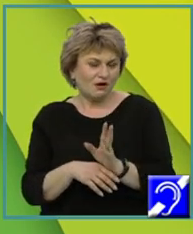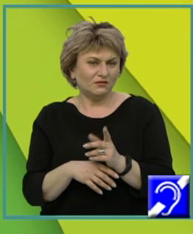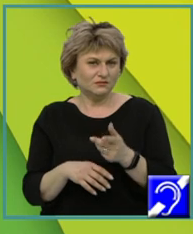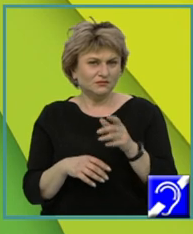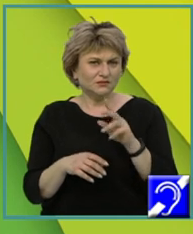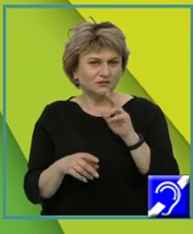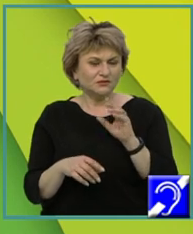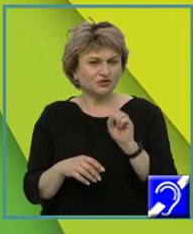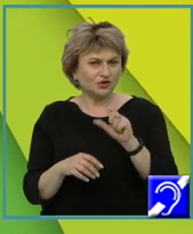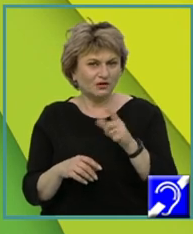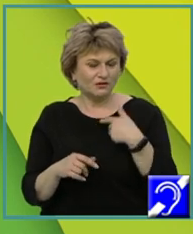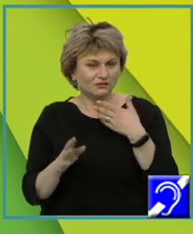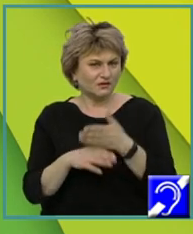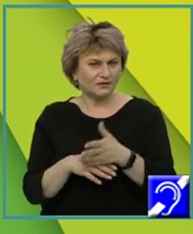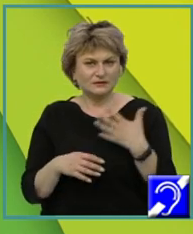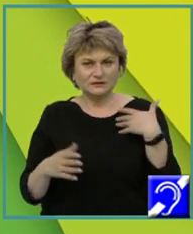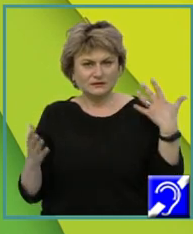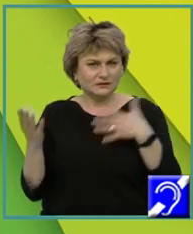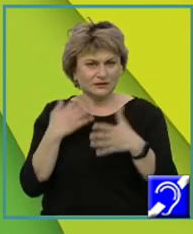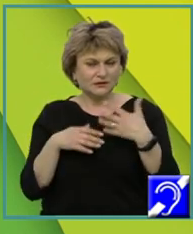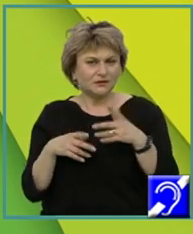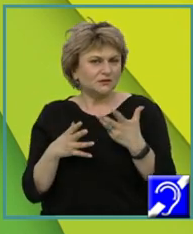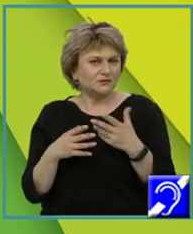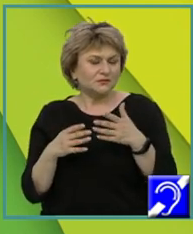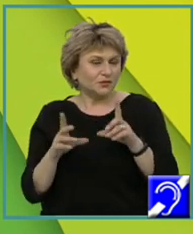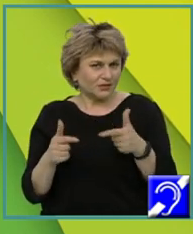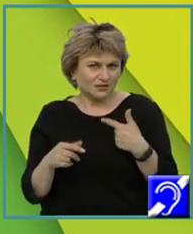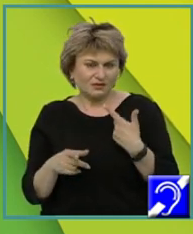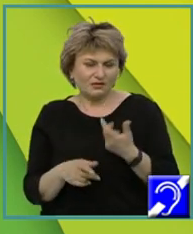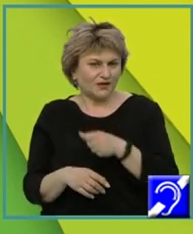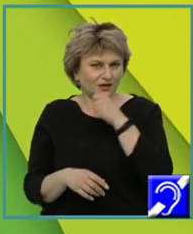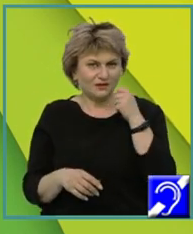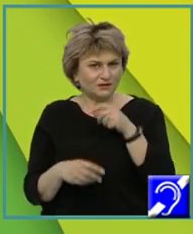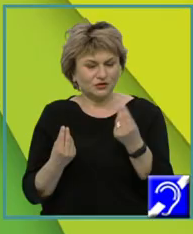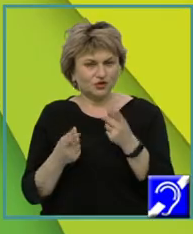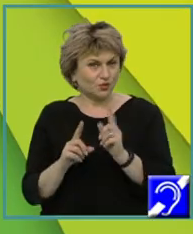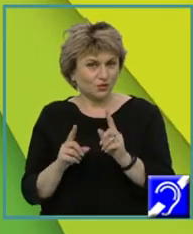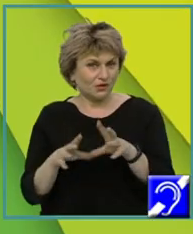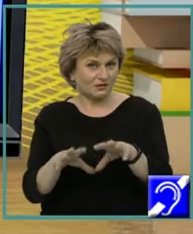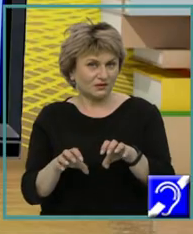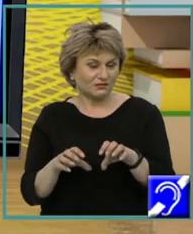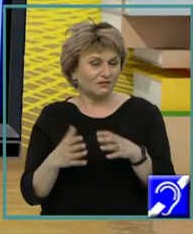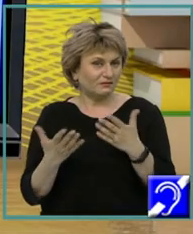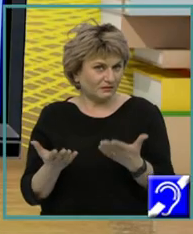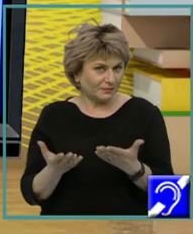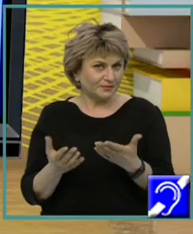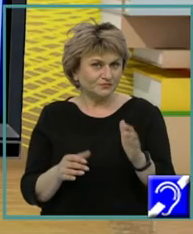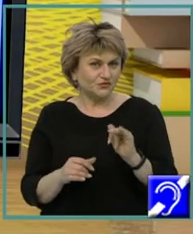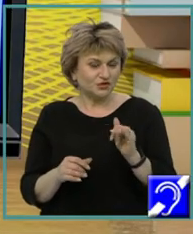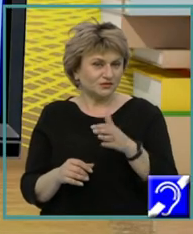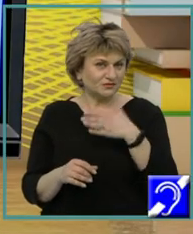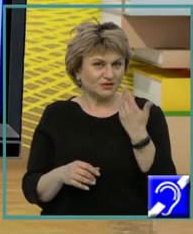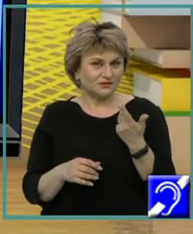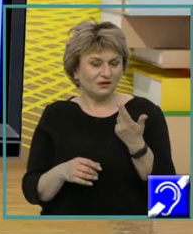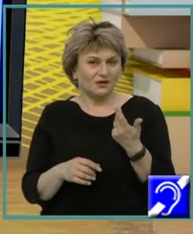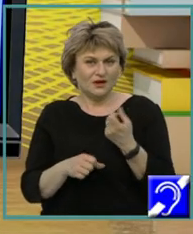intrare în vorbă cât se poate de dură Și de ce nu atractivă Cine nu este dintre